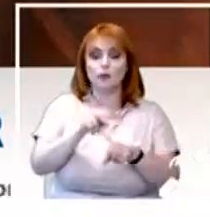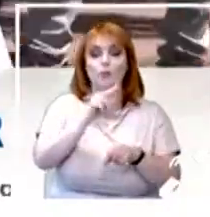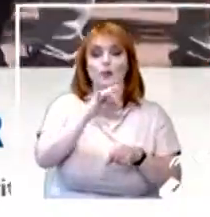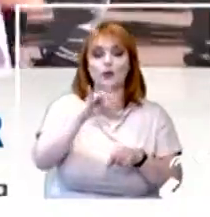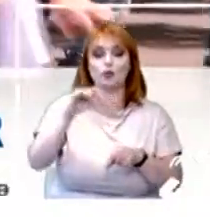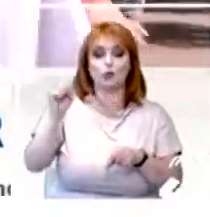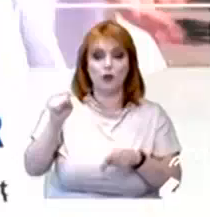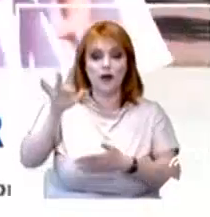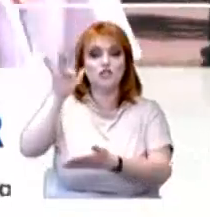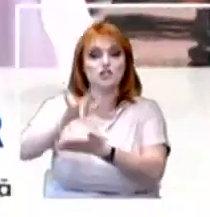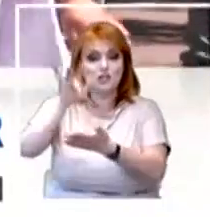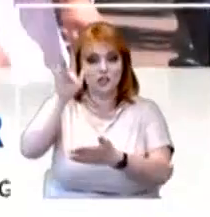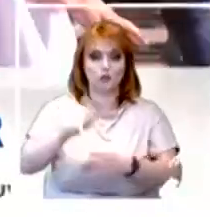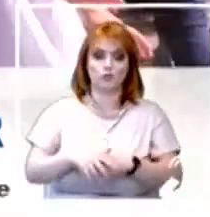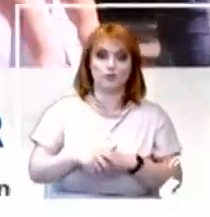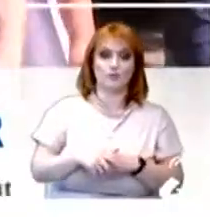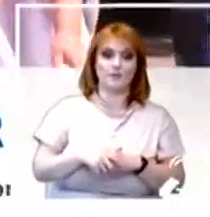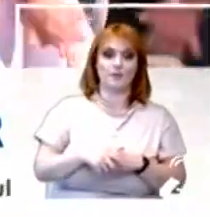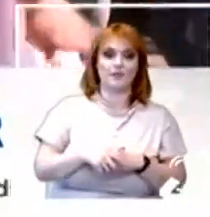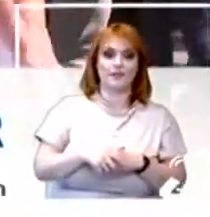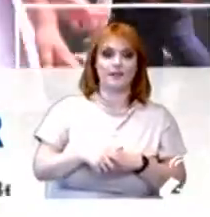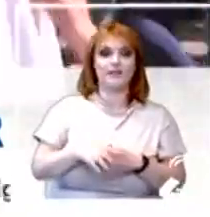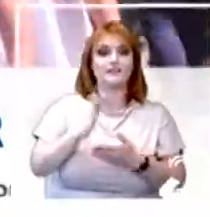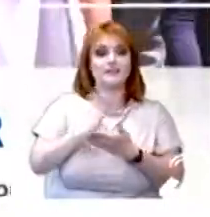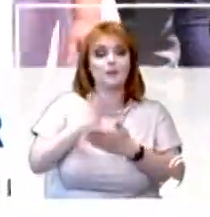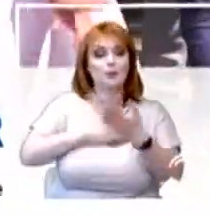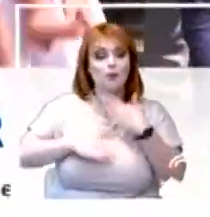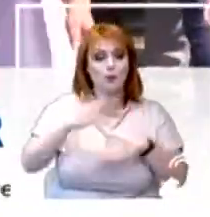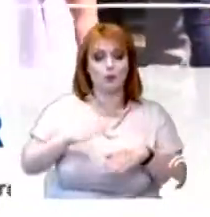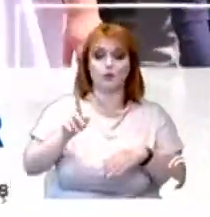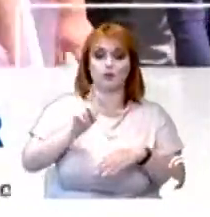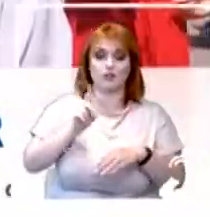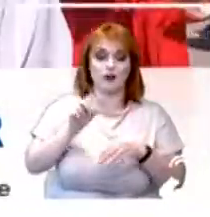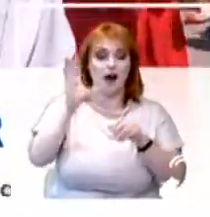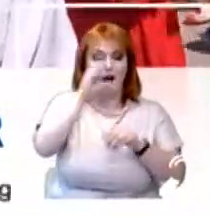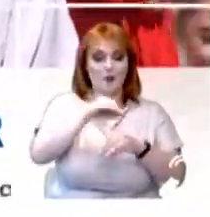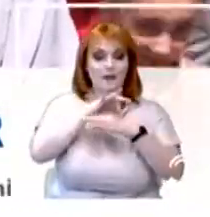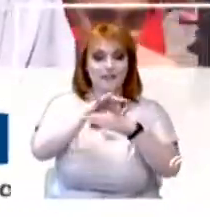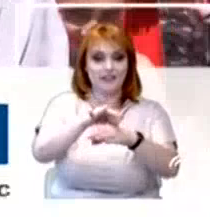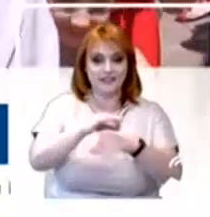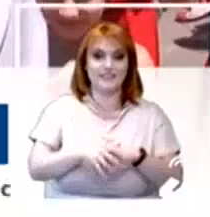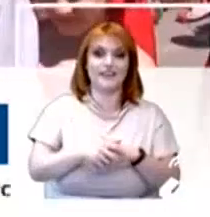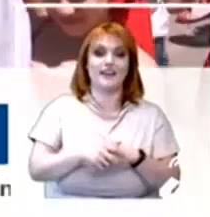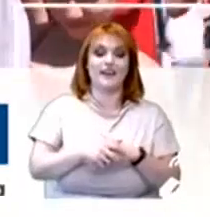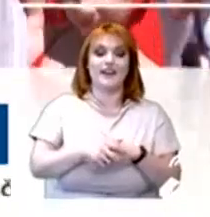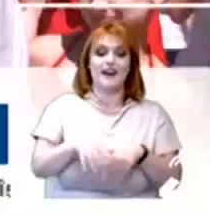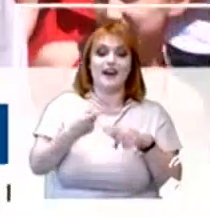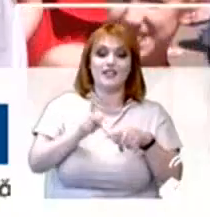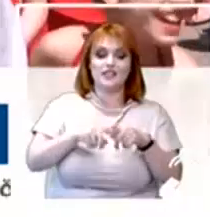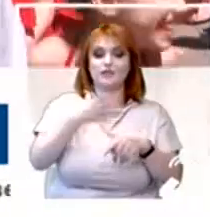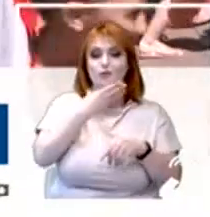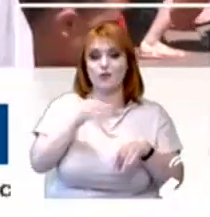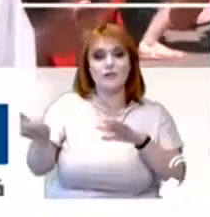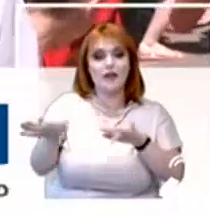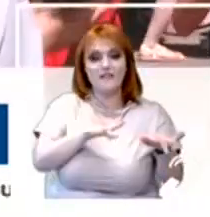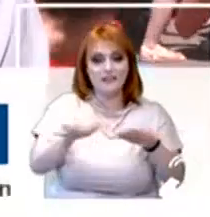Și astăzi neapărat am venit să participăm și în cadrul Zilei Copiilor. Am avut astăzi doar două numere artistice și programul nostru este mult mai vast